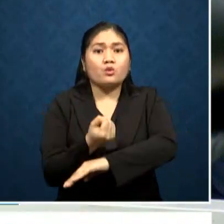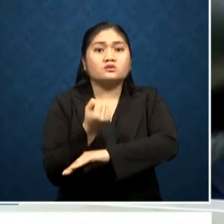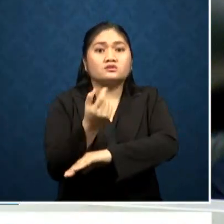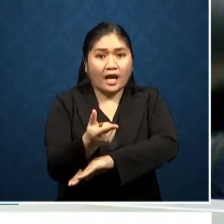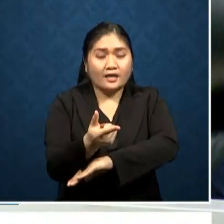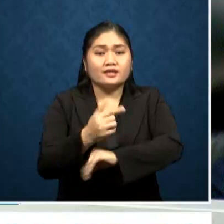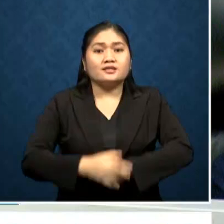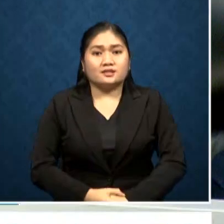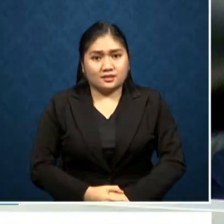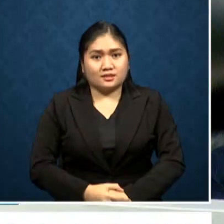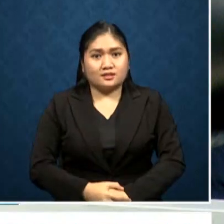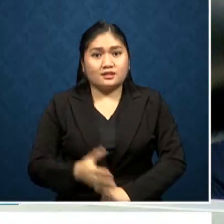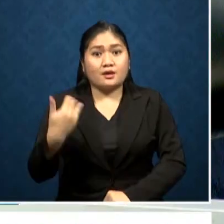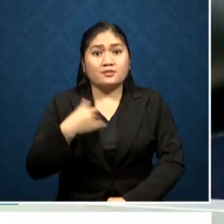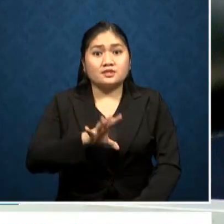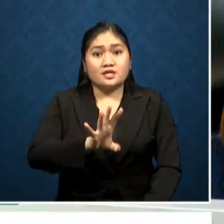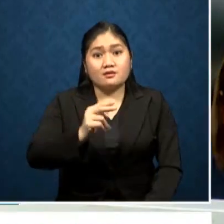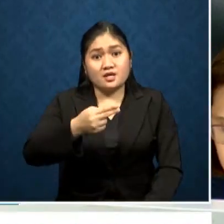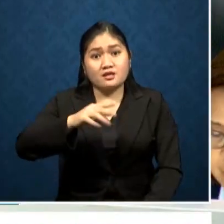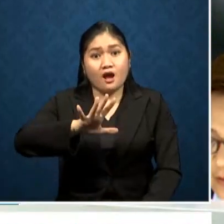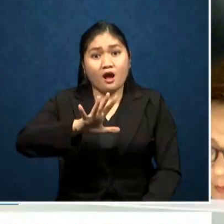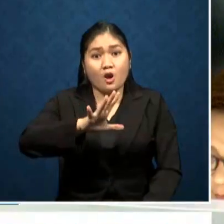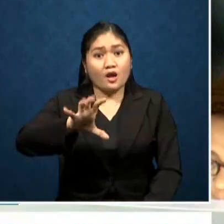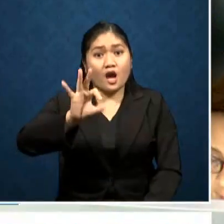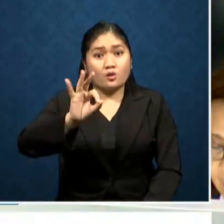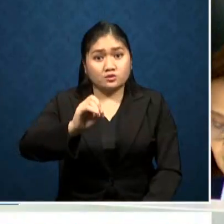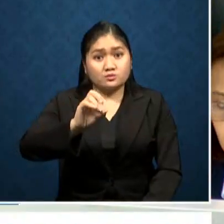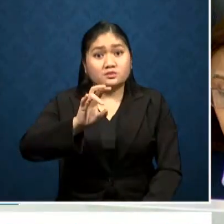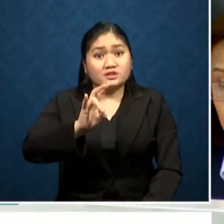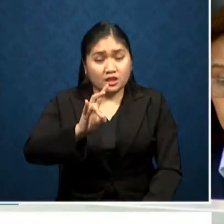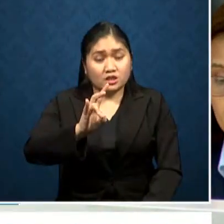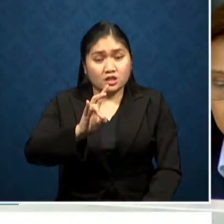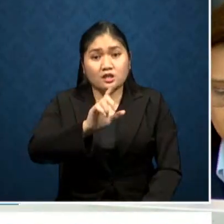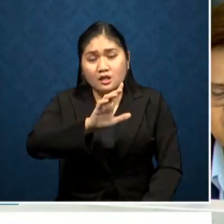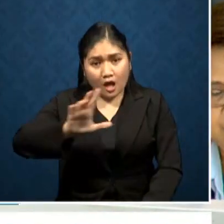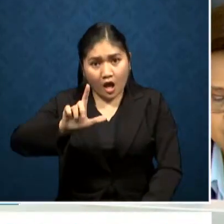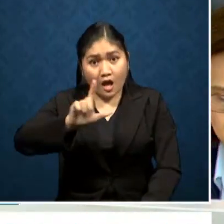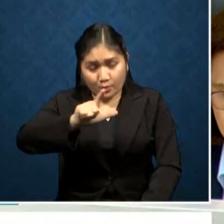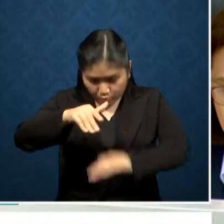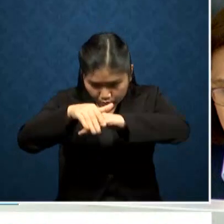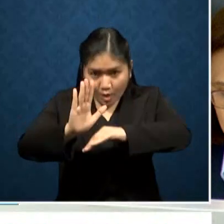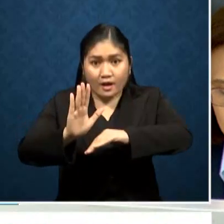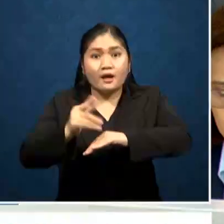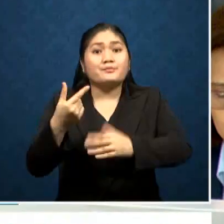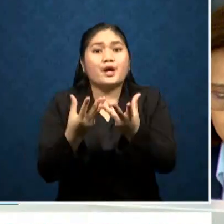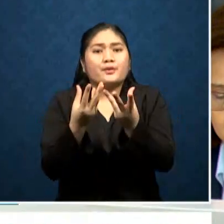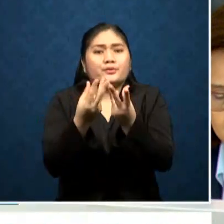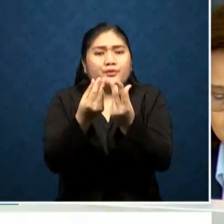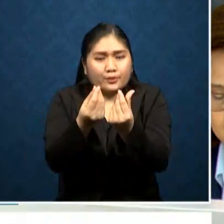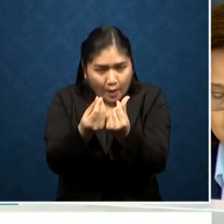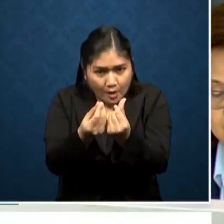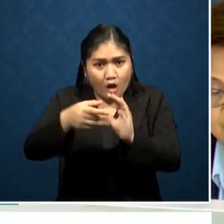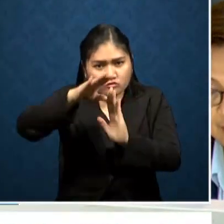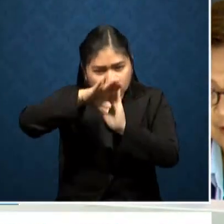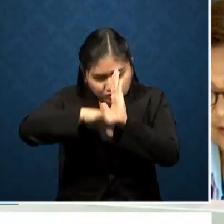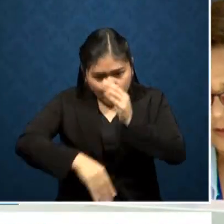จำนวนงบประมาณทั้งสิ้น 4597.37 ล้านบาทโดยมีรายละเอีดอีก 10 รายการ